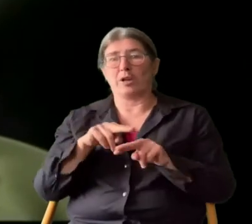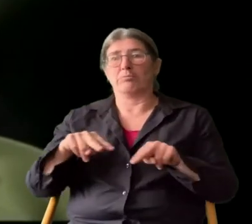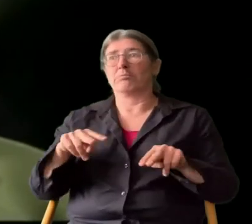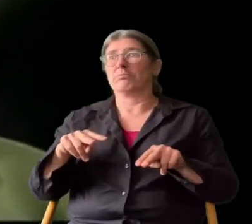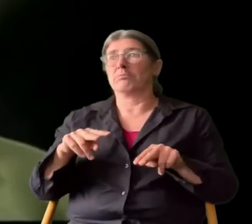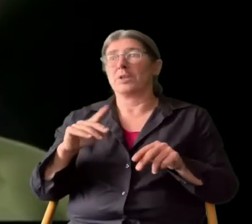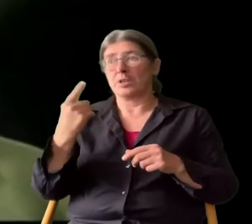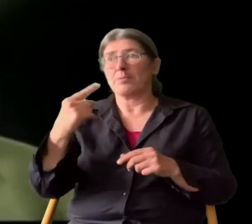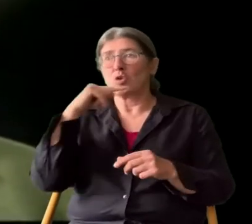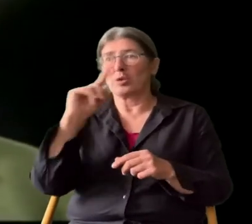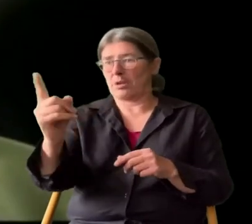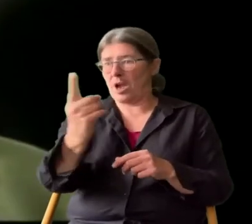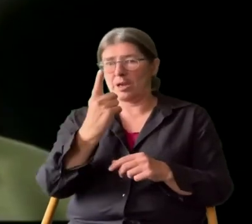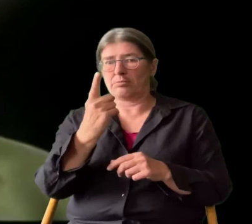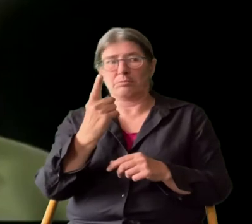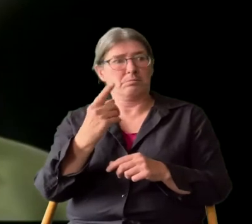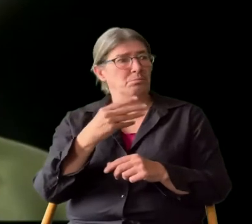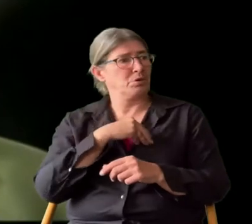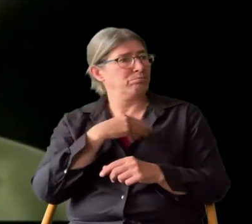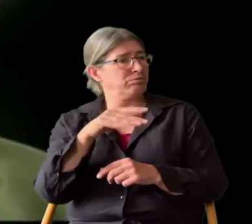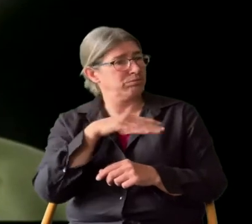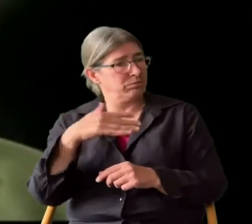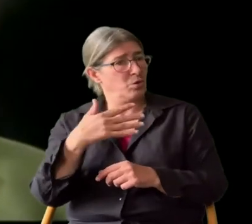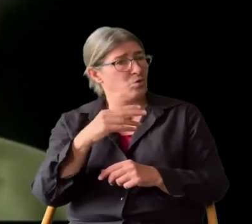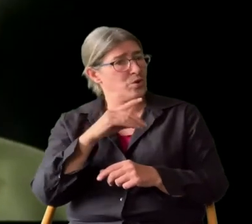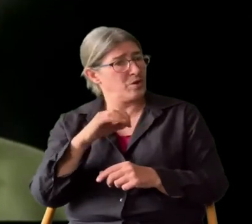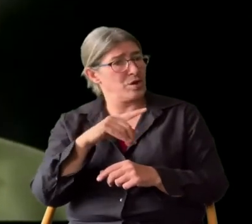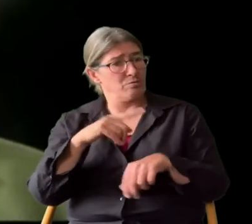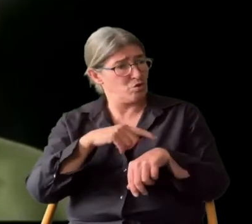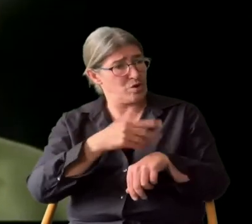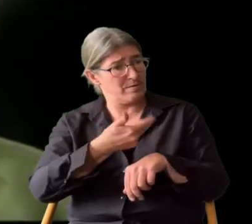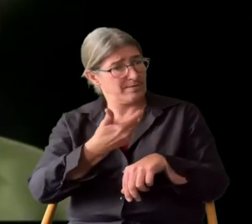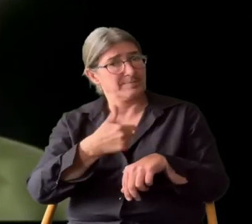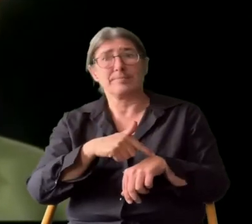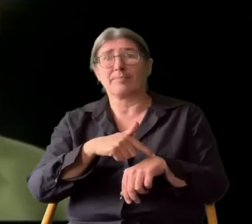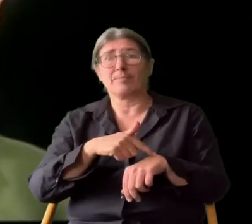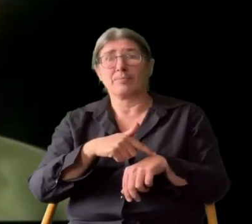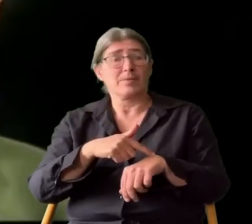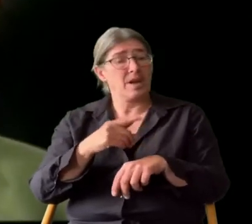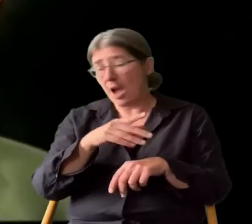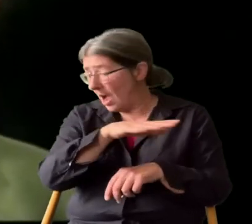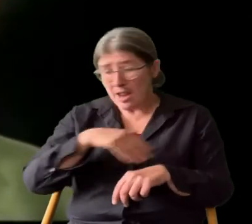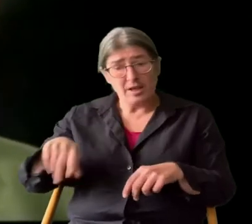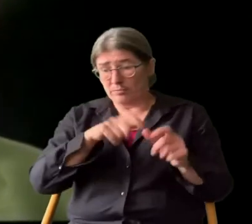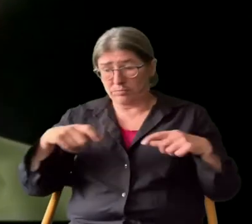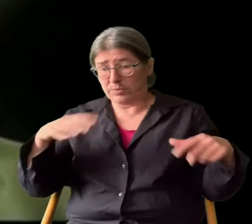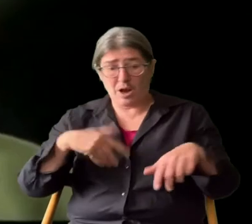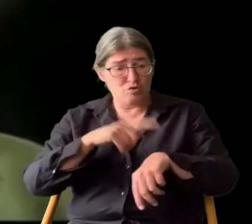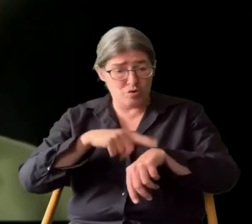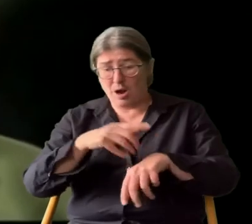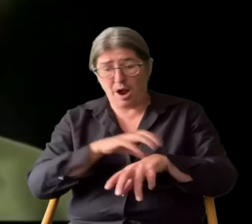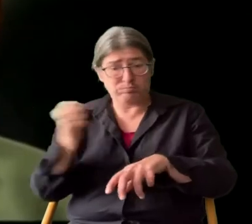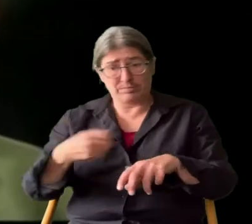Todesstille. Der kommt rein, guckt ein bisschen verlegen und sagt: Uri, Uri, Uhren. Blitzschnell rissen alle, die irgendwas